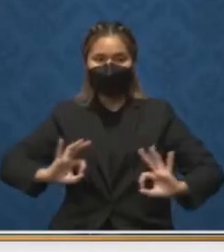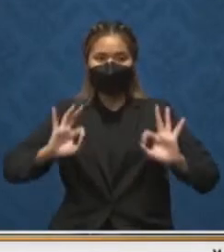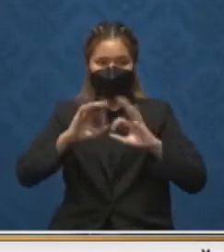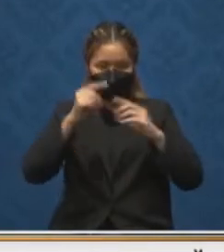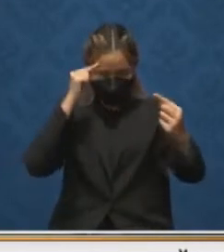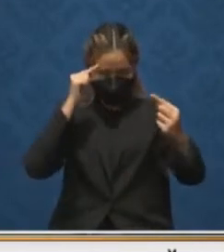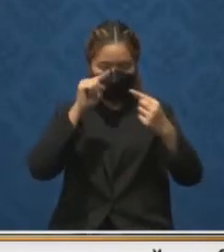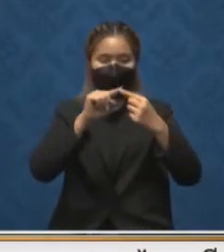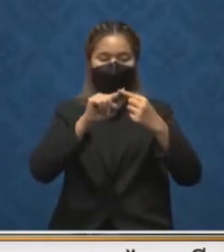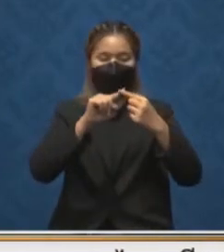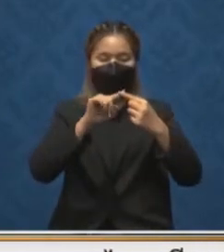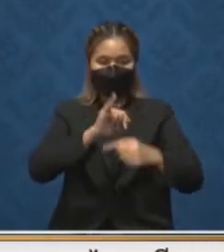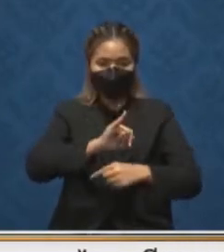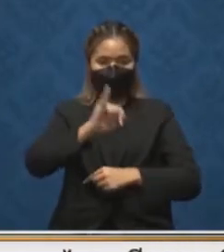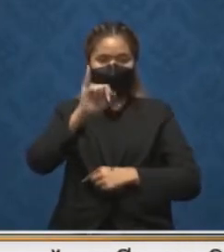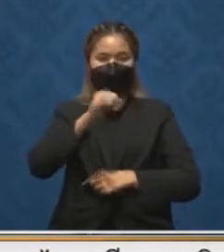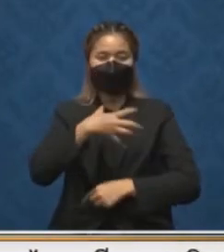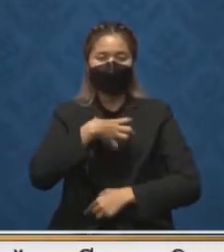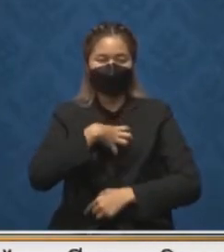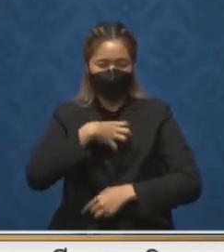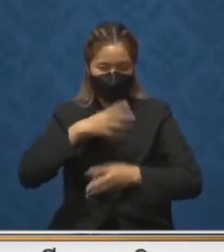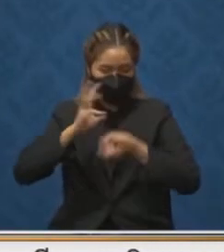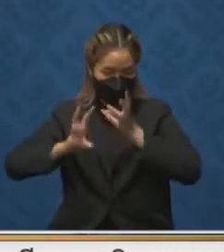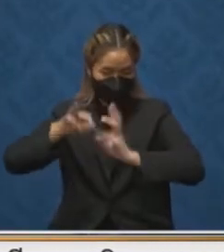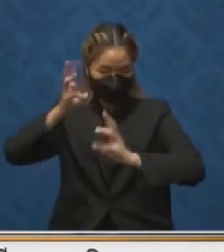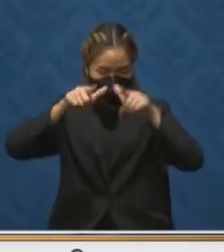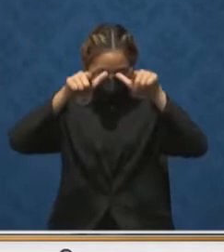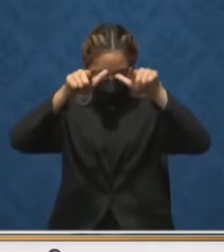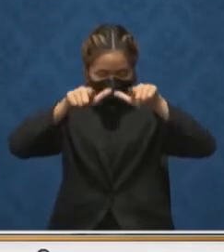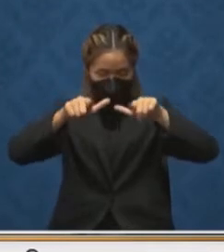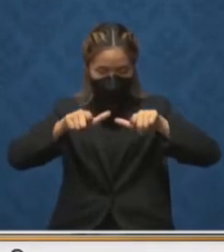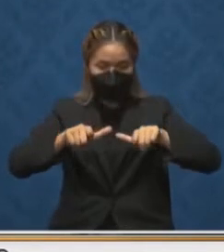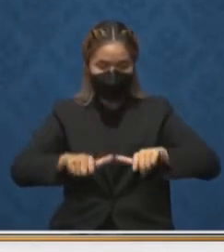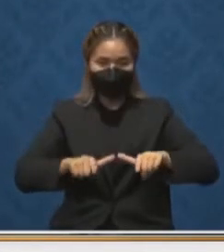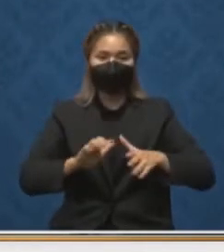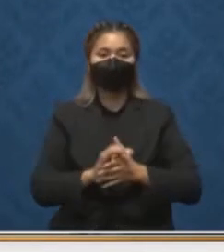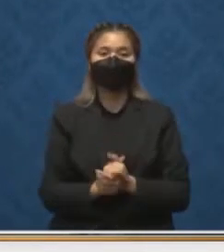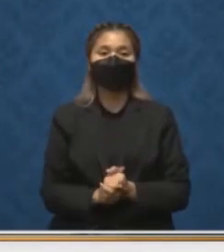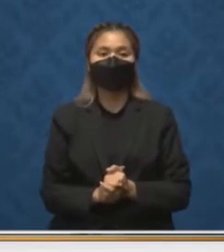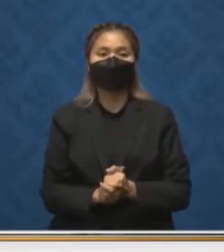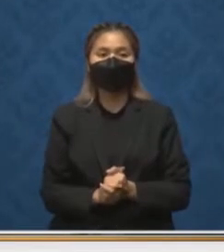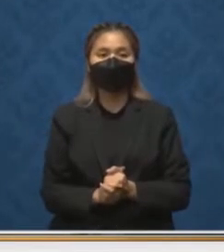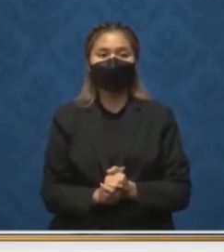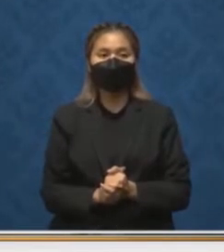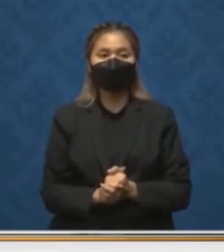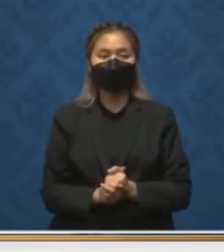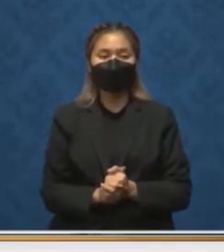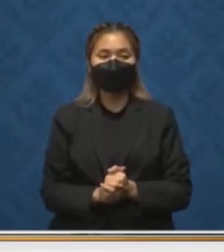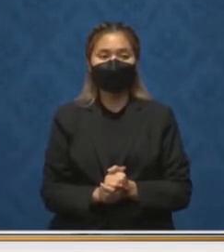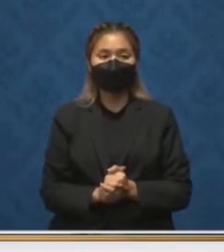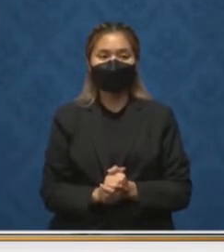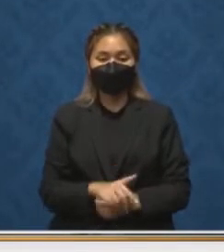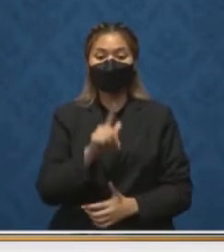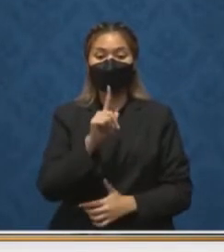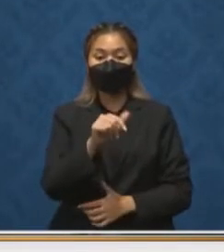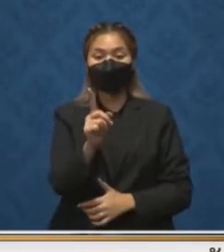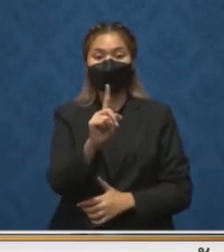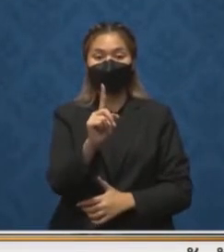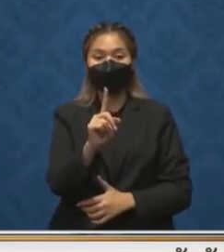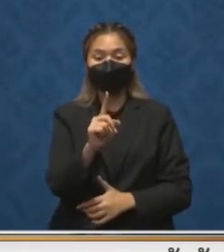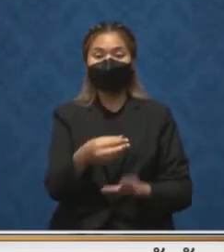ต้องนะครับที่เราพยายามจะลด PM 2.5 จากสงวสทร